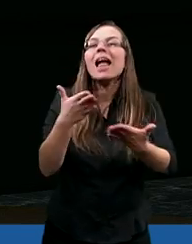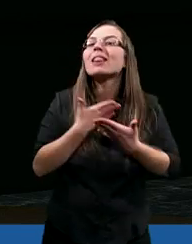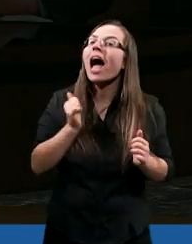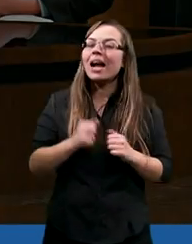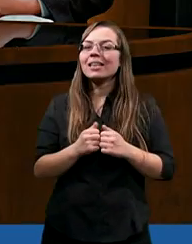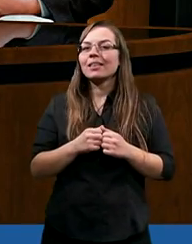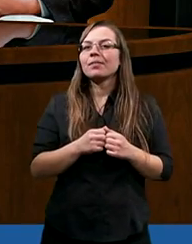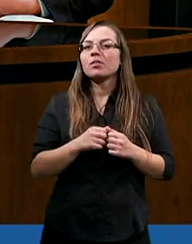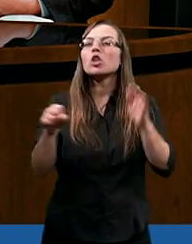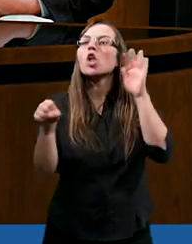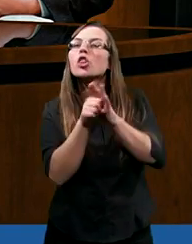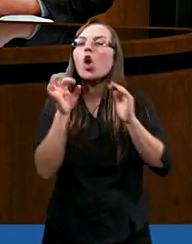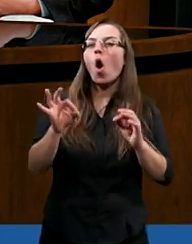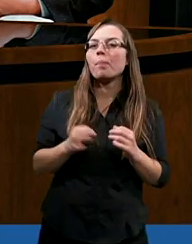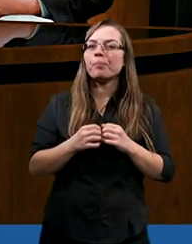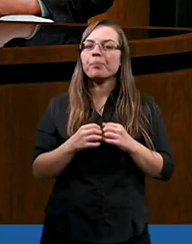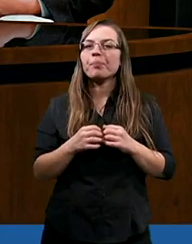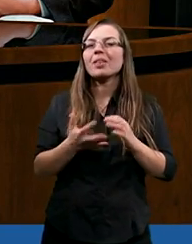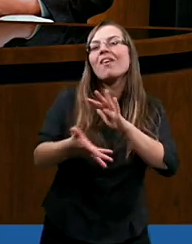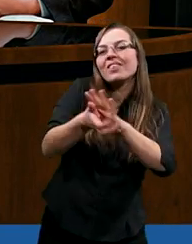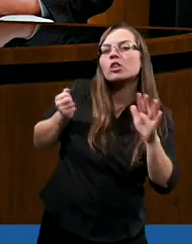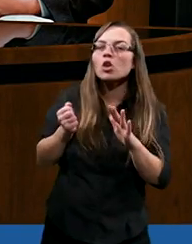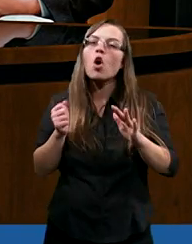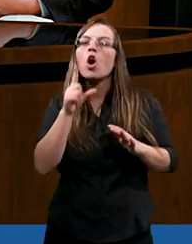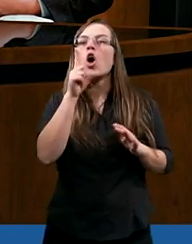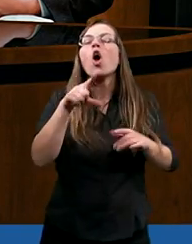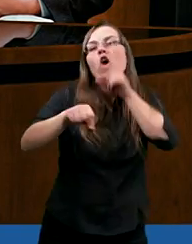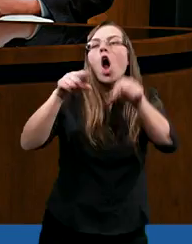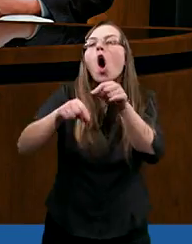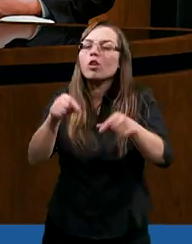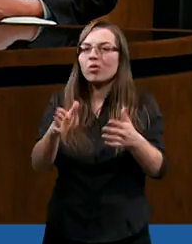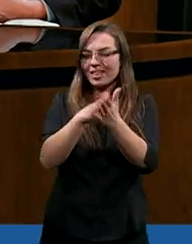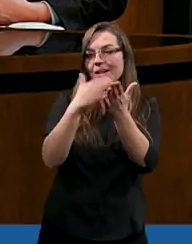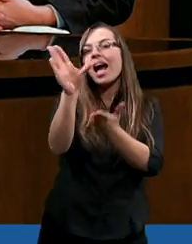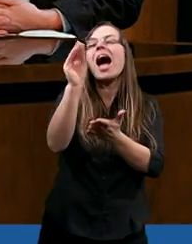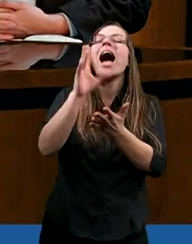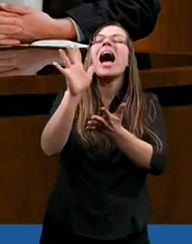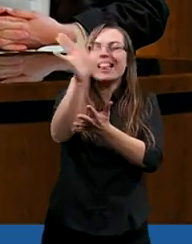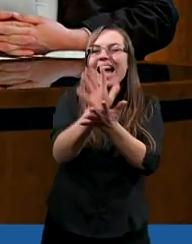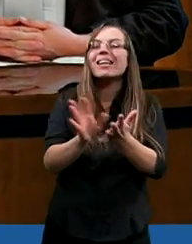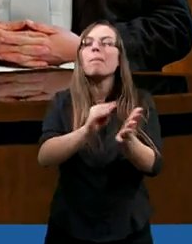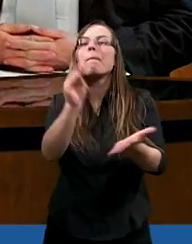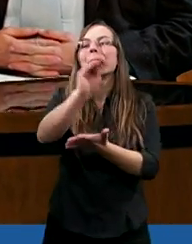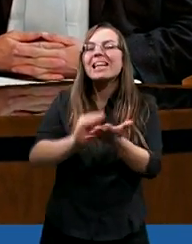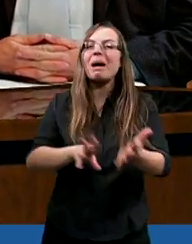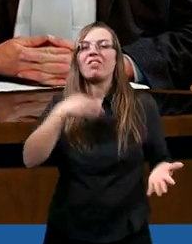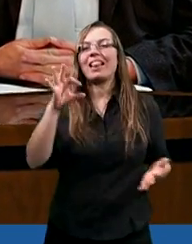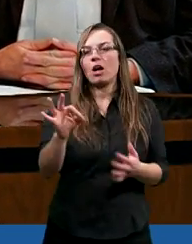do wyciągania losów z tekstami Pisma Świętego.